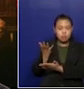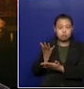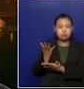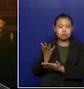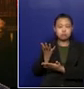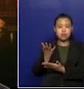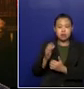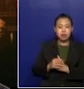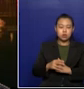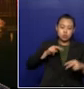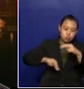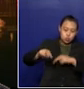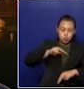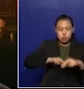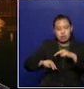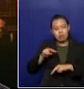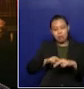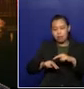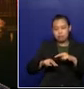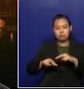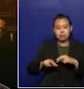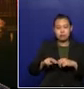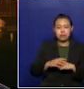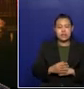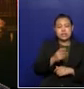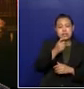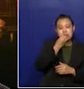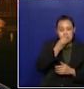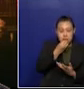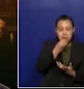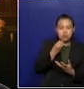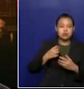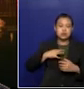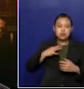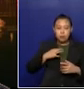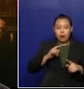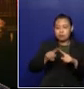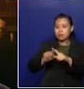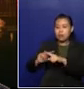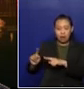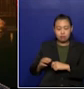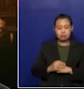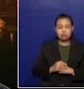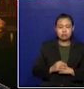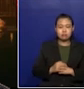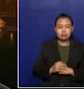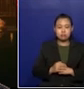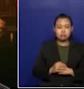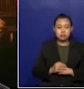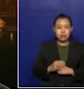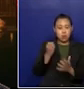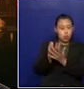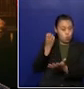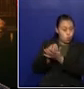เป็นอยู่นายทุนครอบงำเนี่ยประเทศนี้มันจึงเกิดเรื่องราวที่เกิดคำว่าหายนะเขาจึงรวย